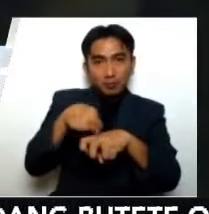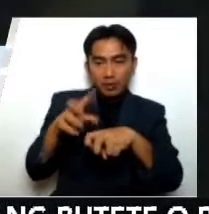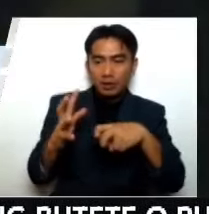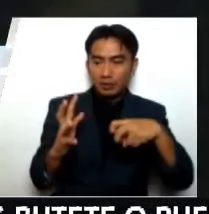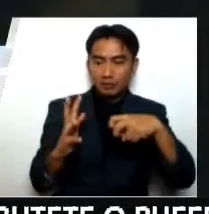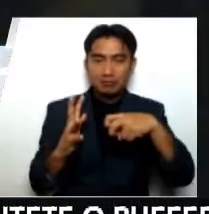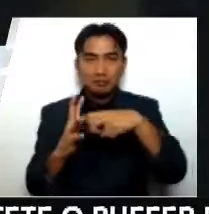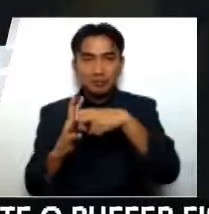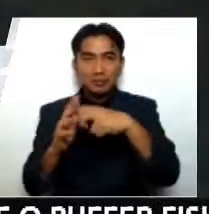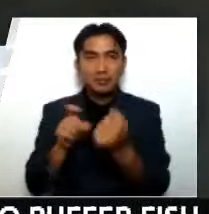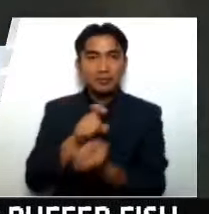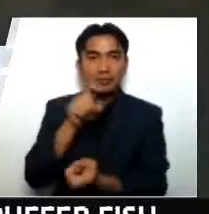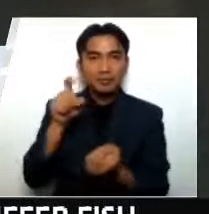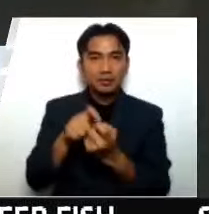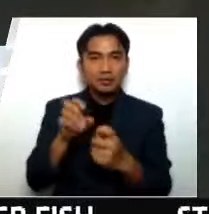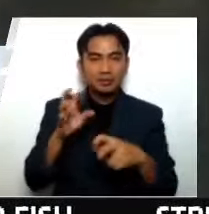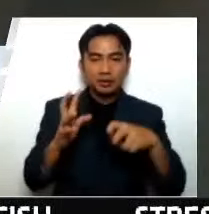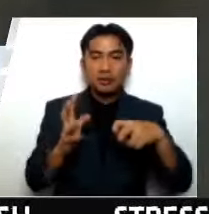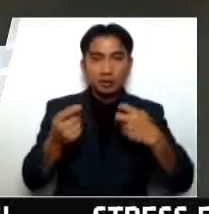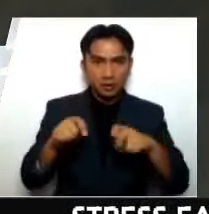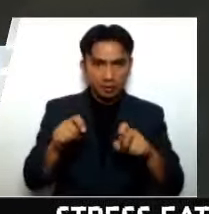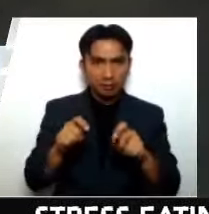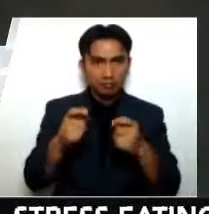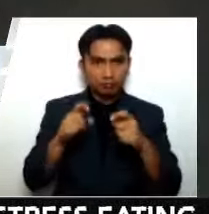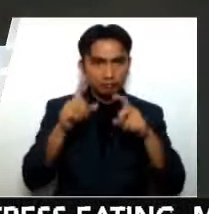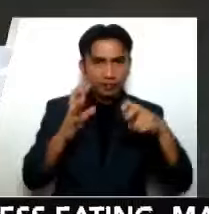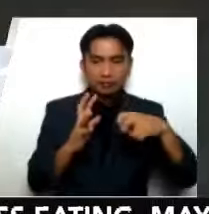subukang lumabas muli.